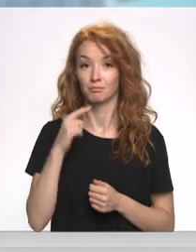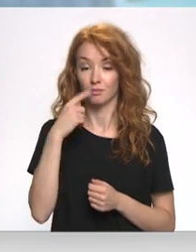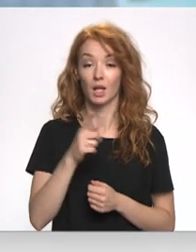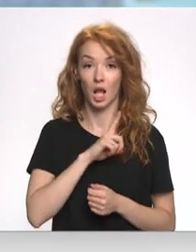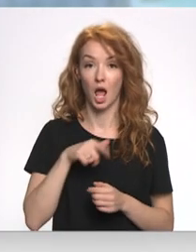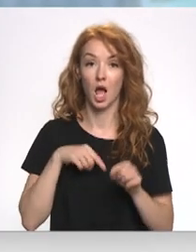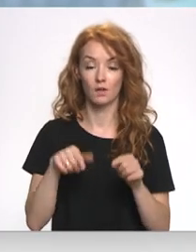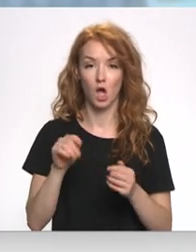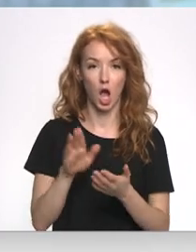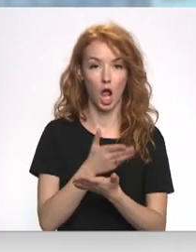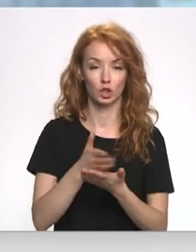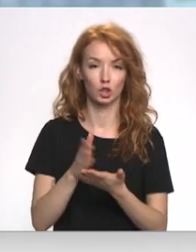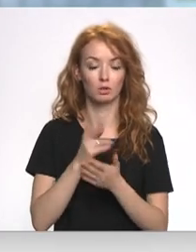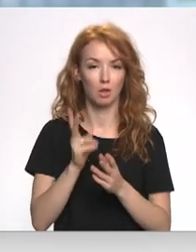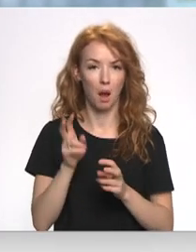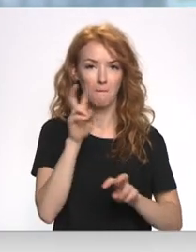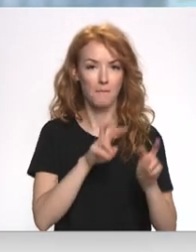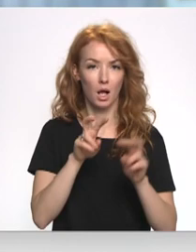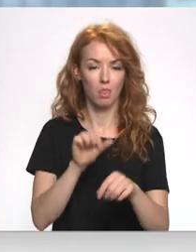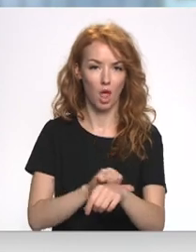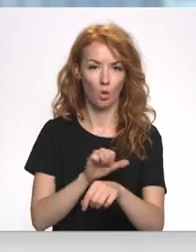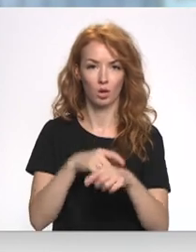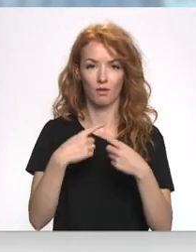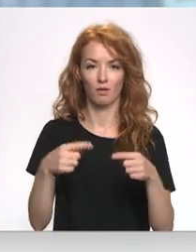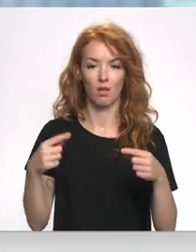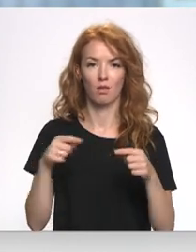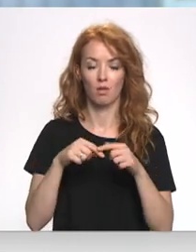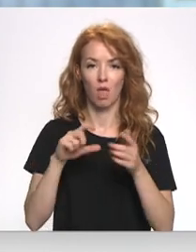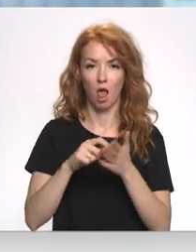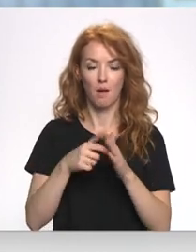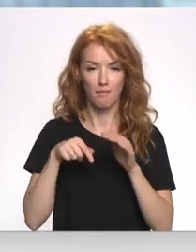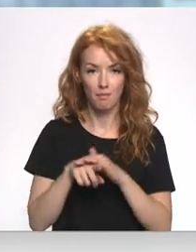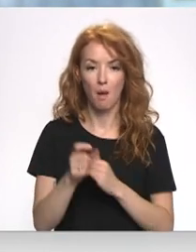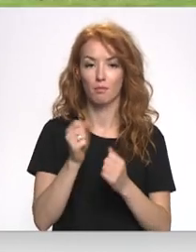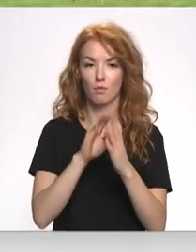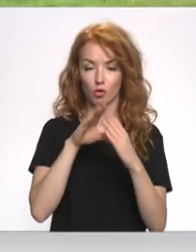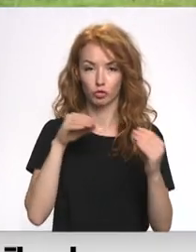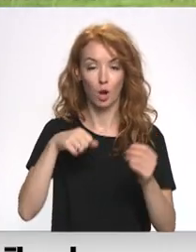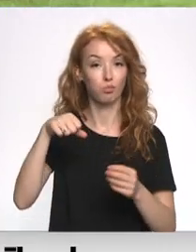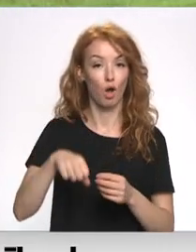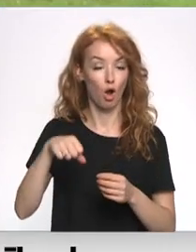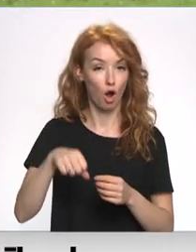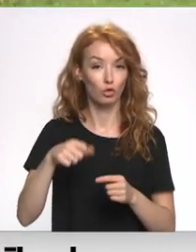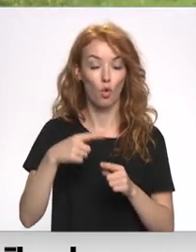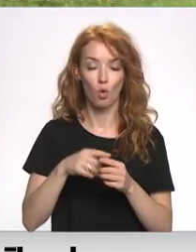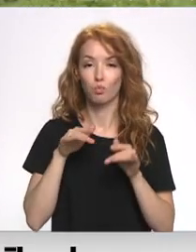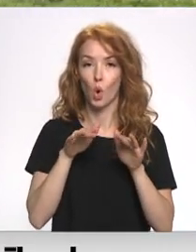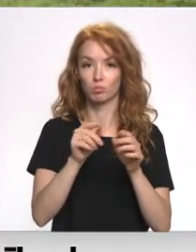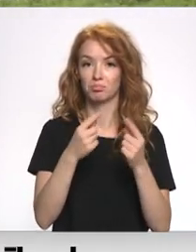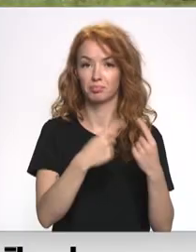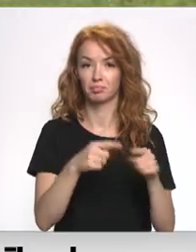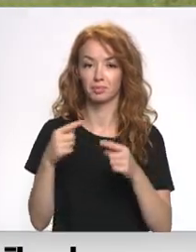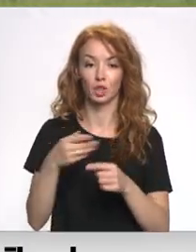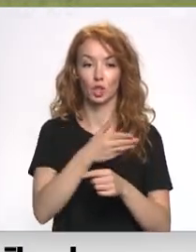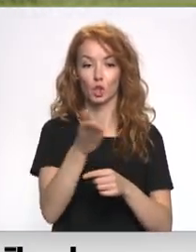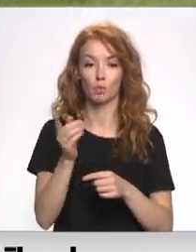Latvija atšķiras, kā tiek meklētas narkotiskās vielas telpās, transportlīdzeklī, bagāžā. Pats process atšķiras. Pie jums,